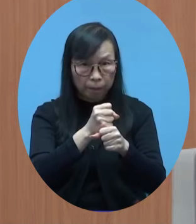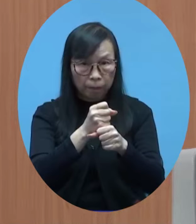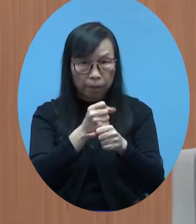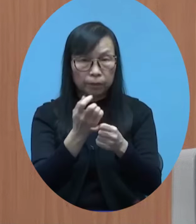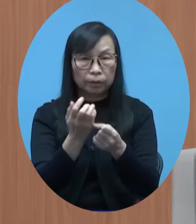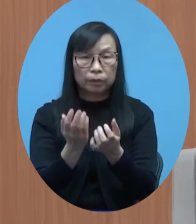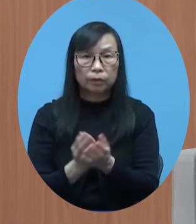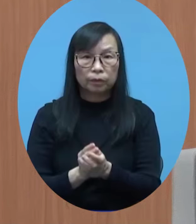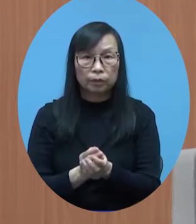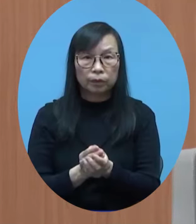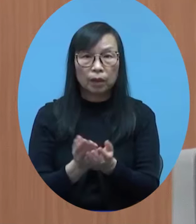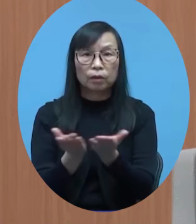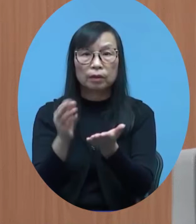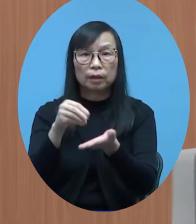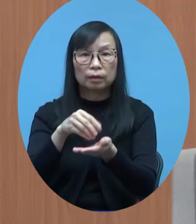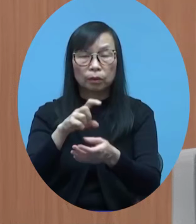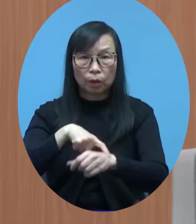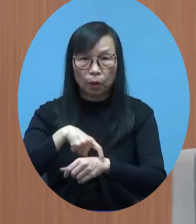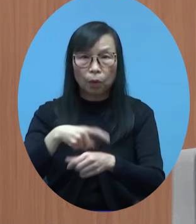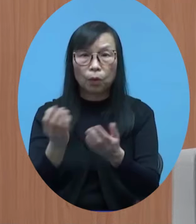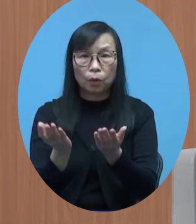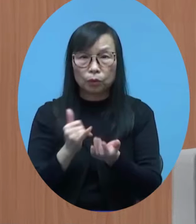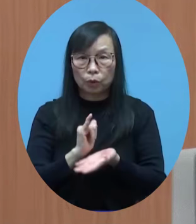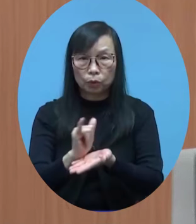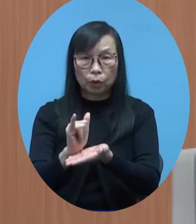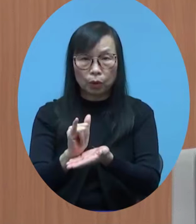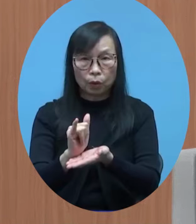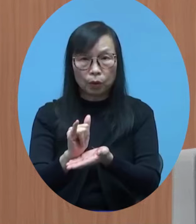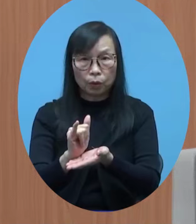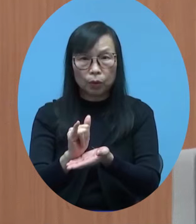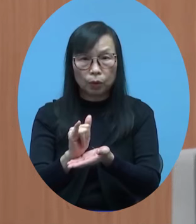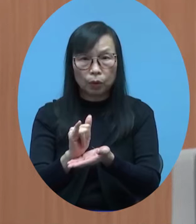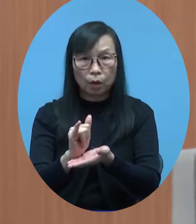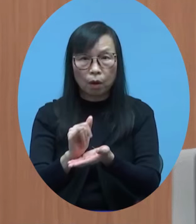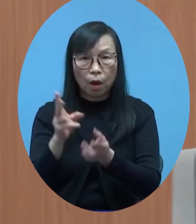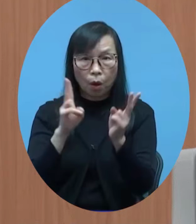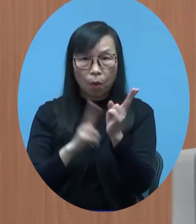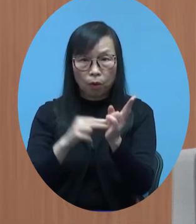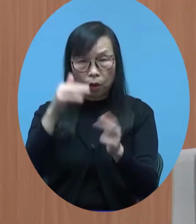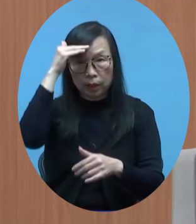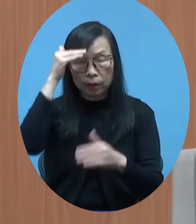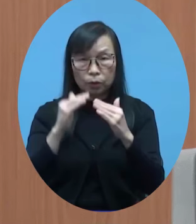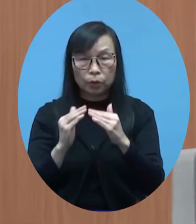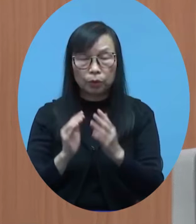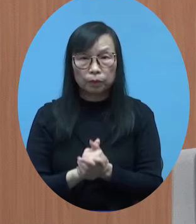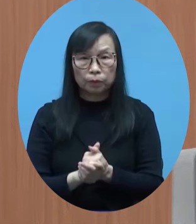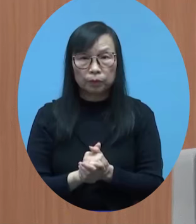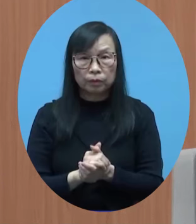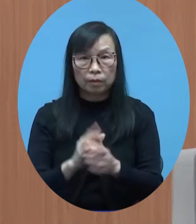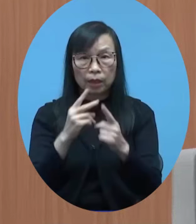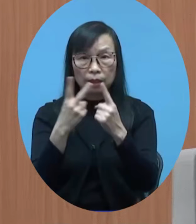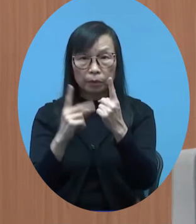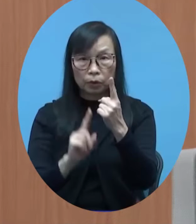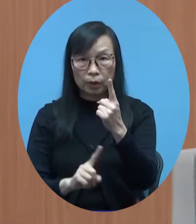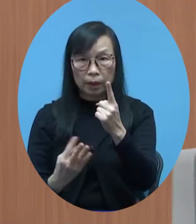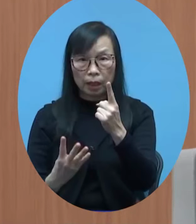係捉到啦，然後就送咗去旺角警署啦，咁跟住就喺14日就送咗